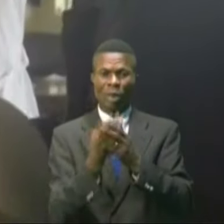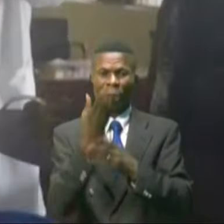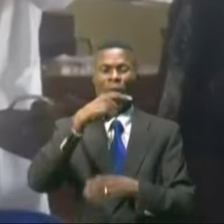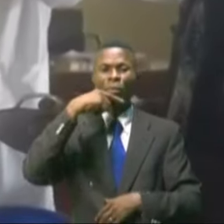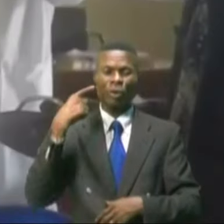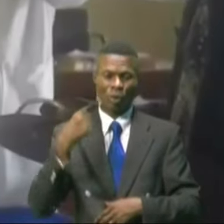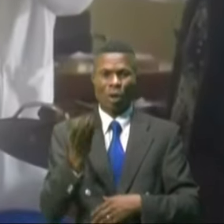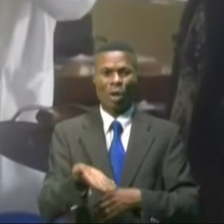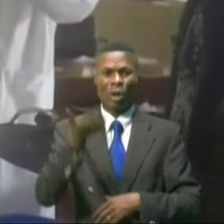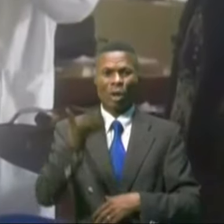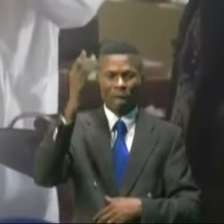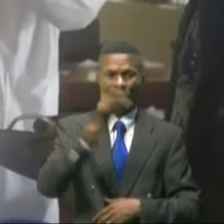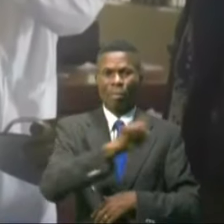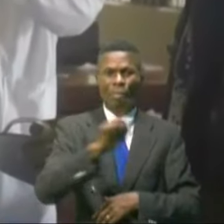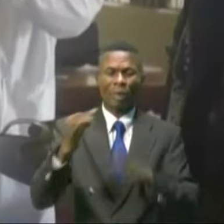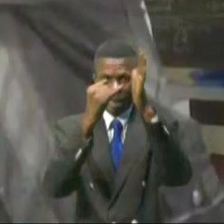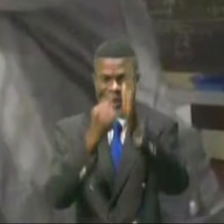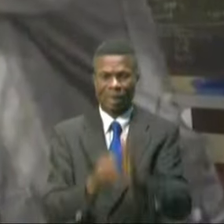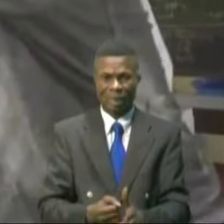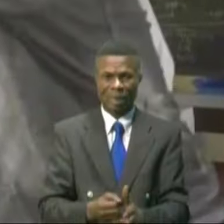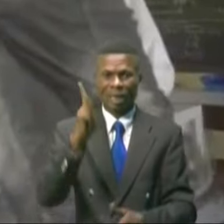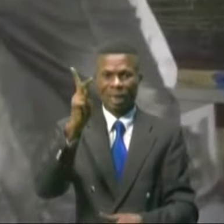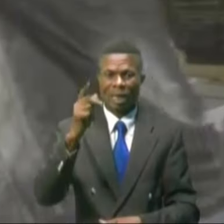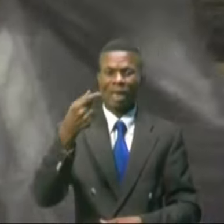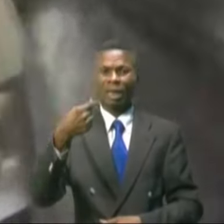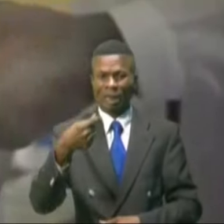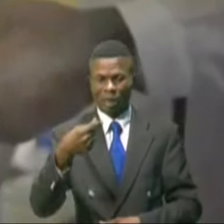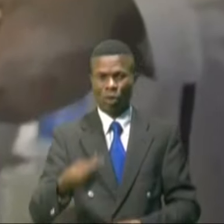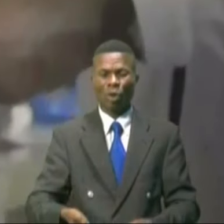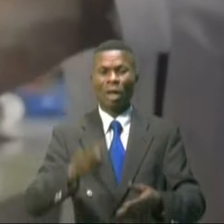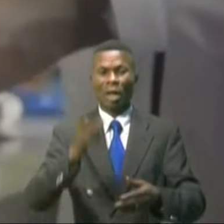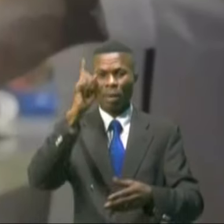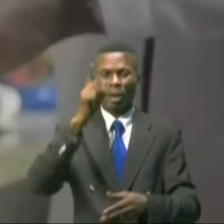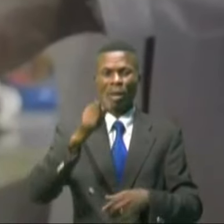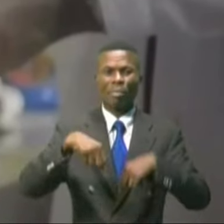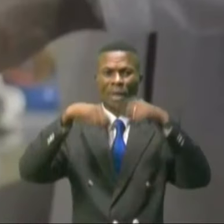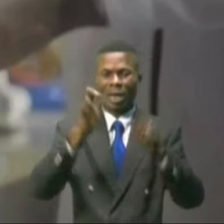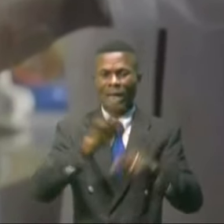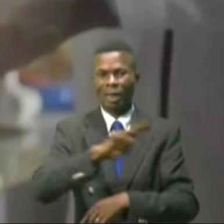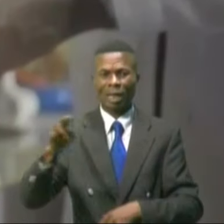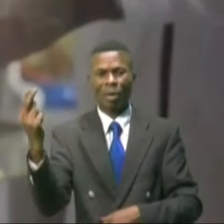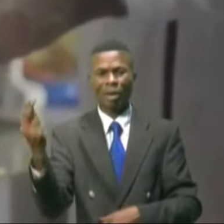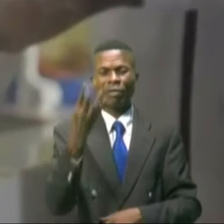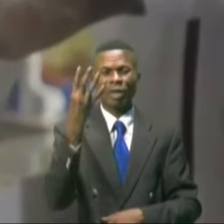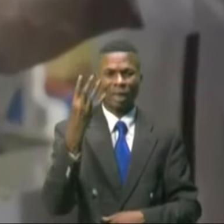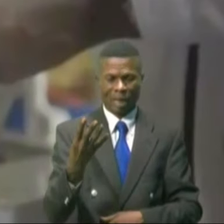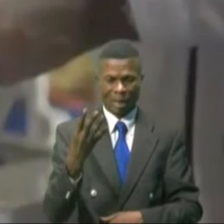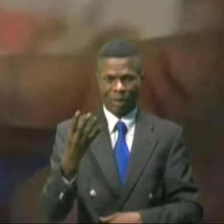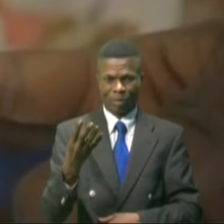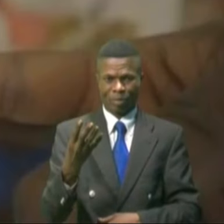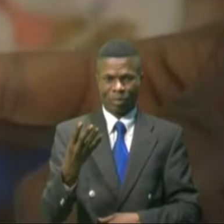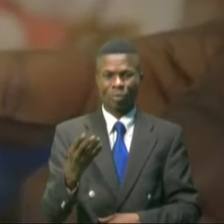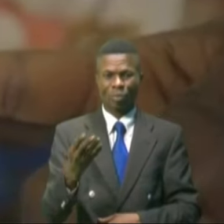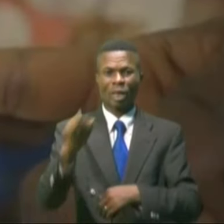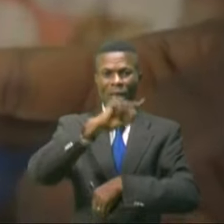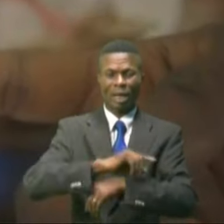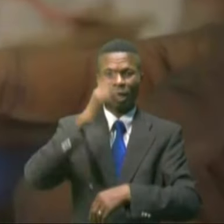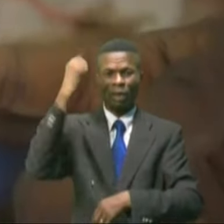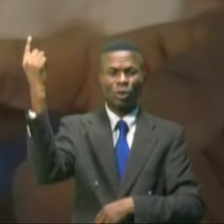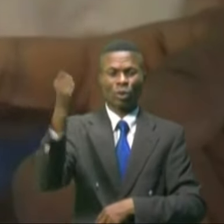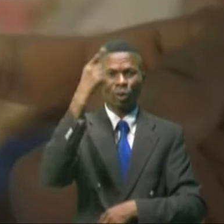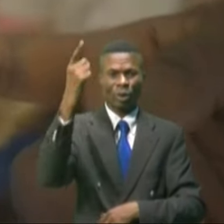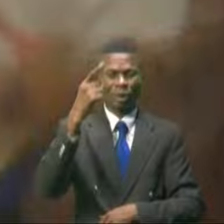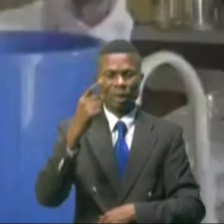est passée à 1600 kg rien que pour cette première saison de l'année 2024. Notons que la Journée internationale